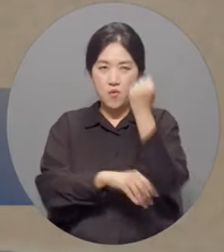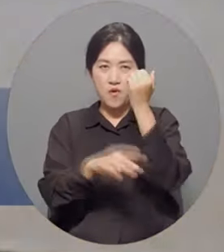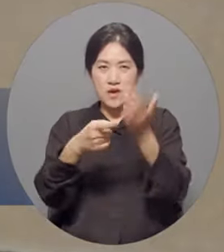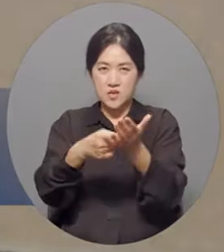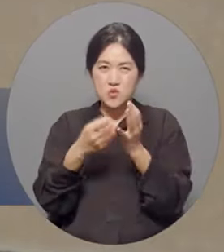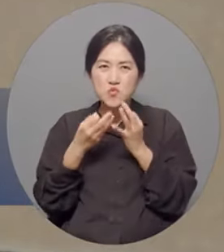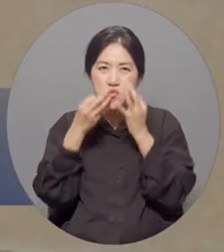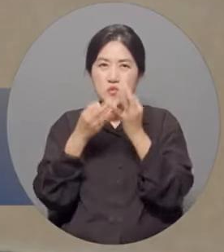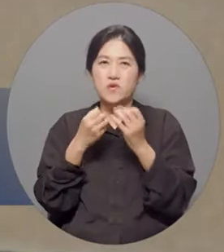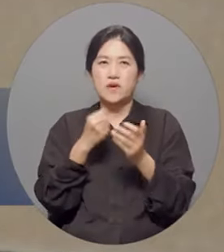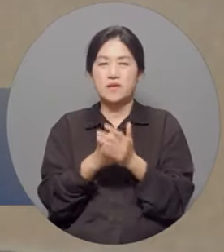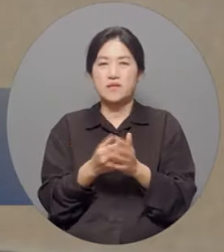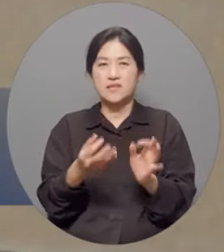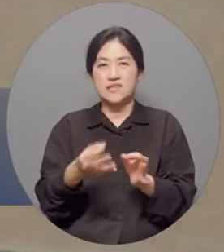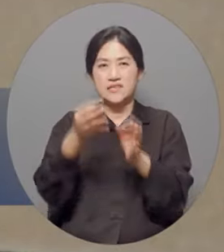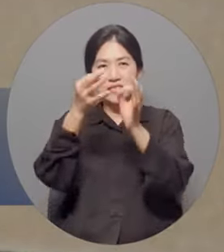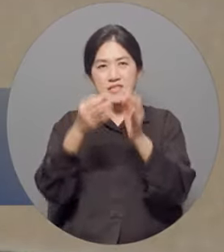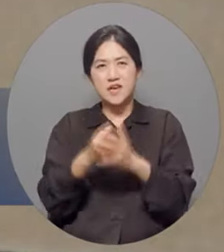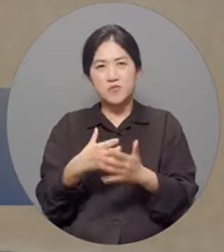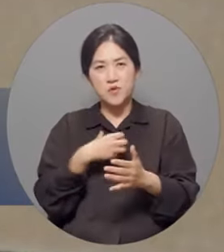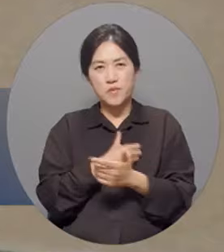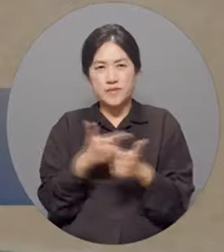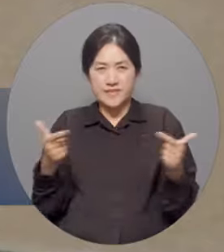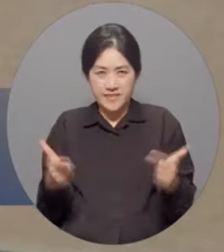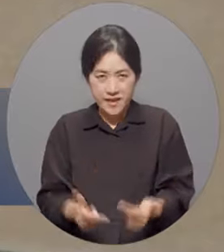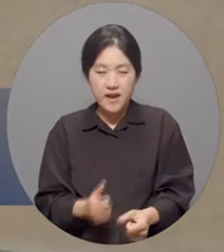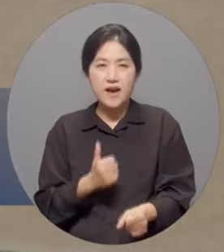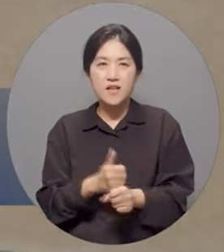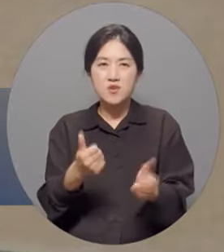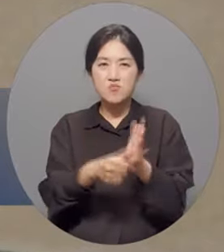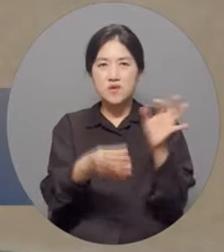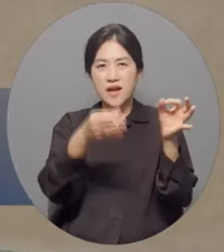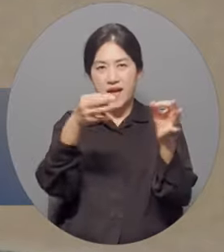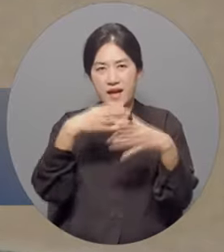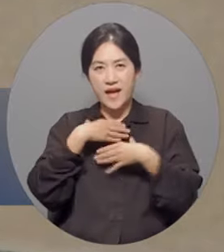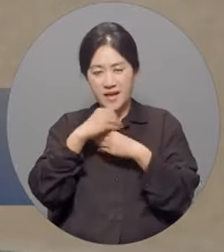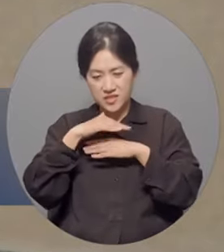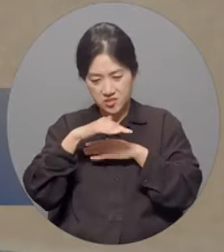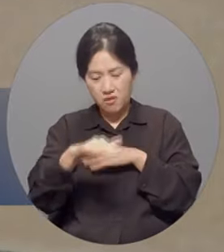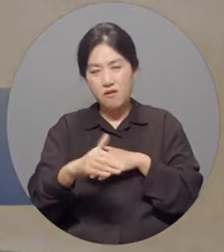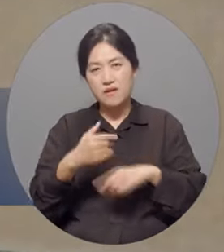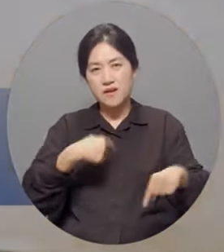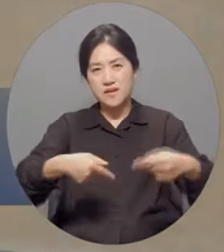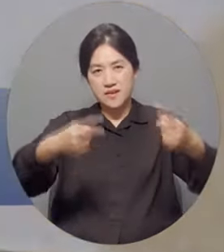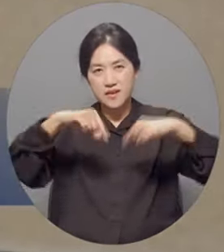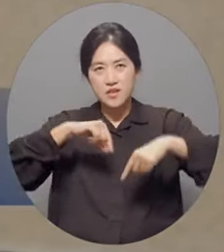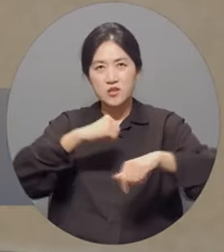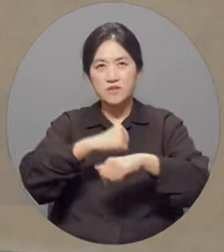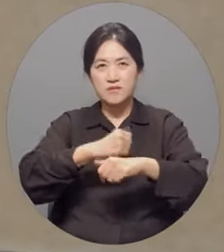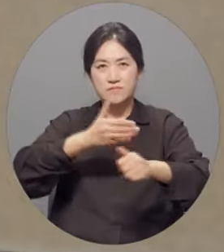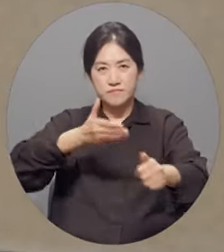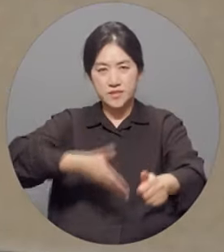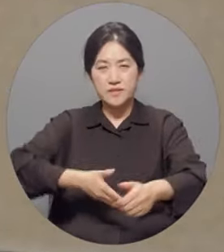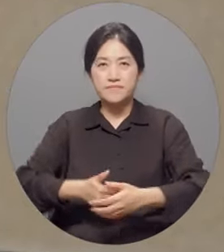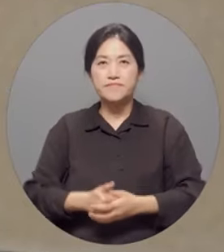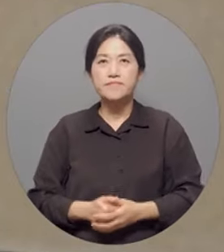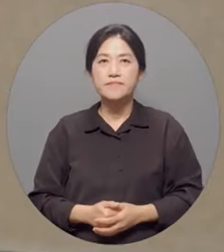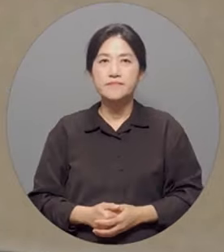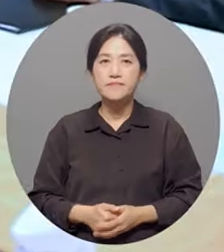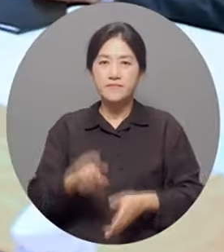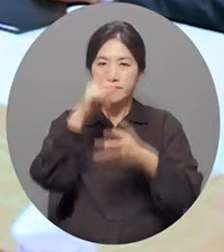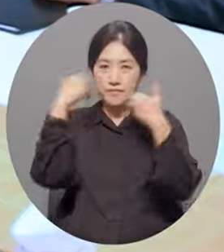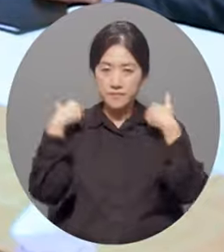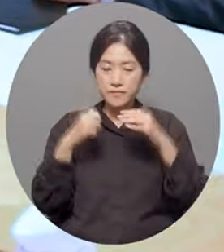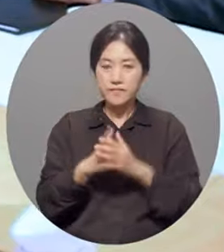통해 인상 요인을 최대한 흡수하여 물가 안정에 적극 나서주시길 당부드립니다.